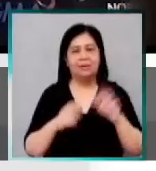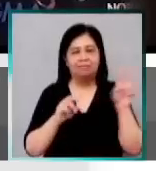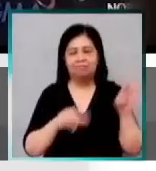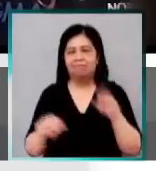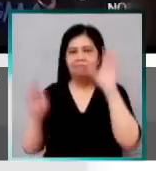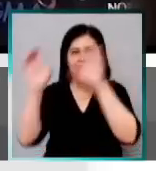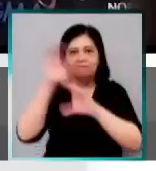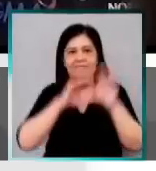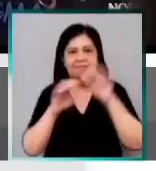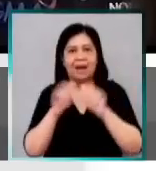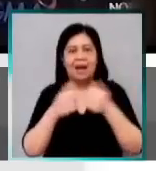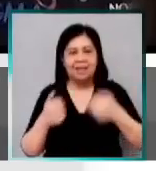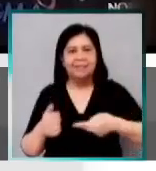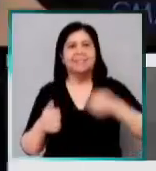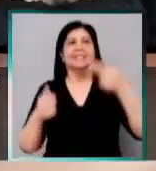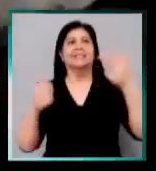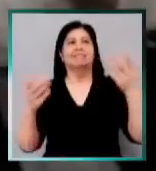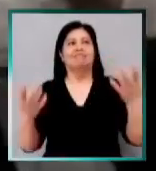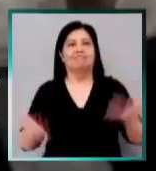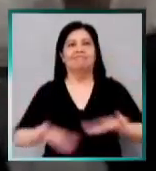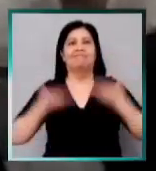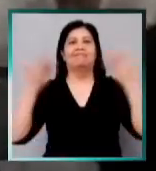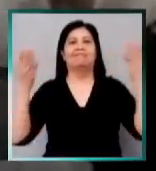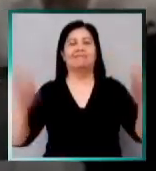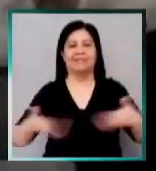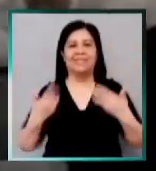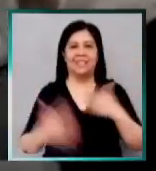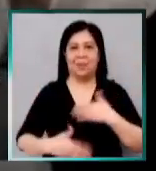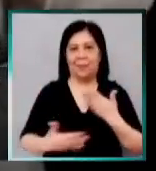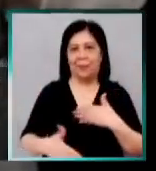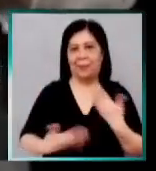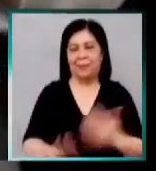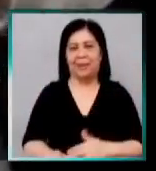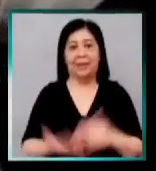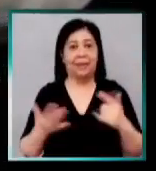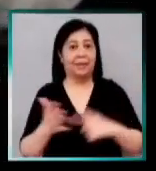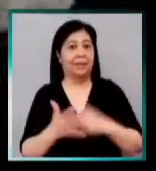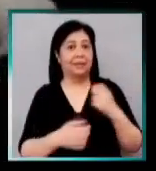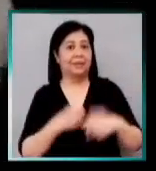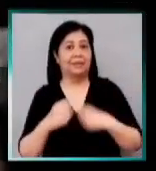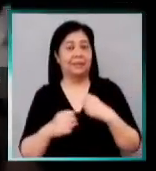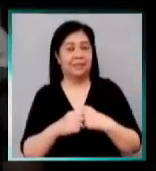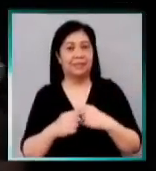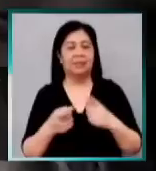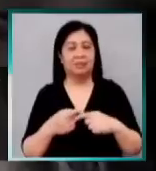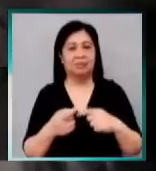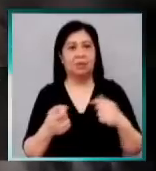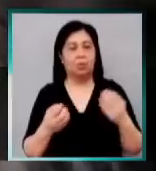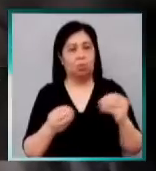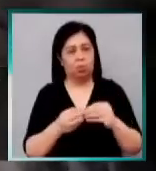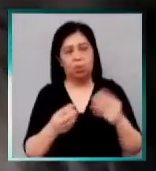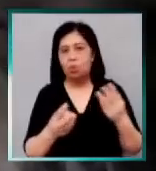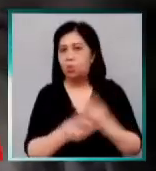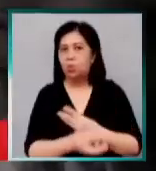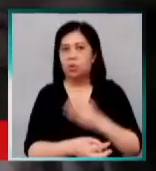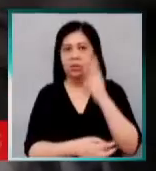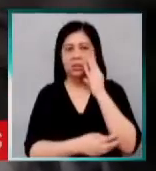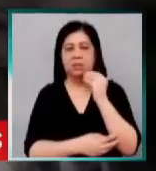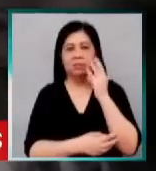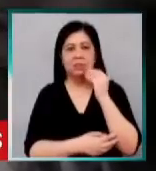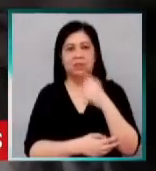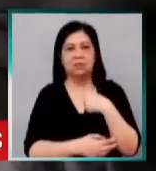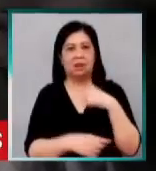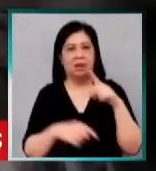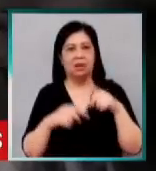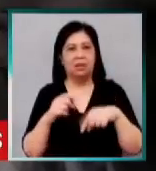get hype, to get happy. Ngayong taon naman, lumala ang anxiety ni Nivea. Hindi na ako